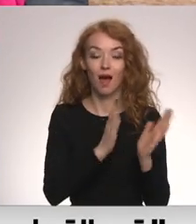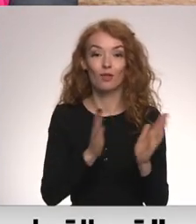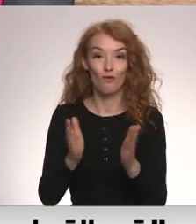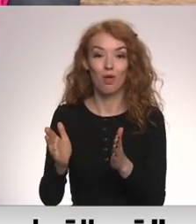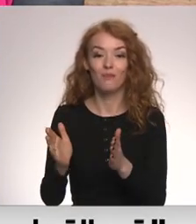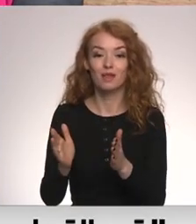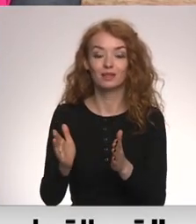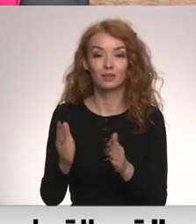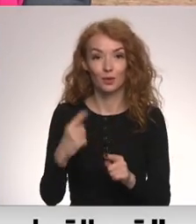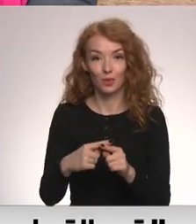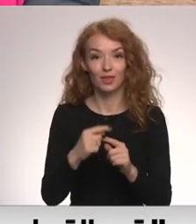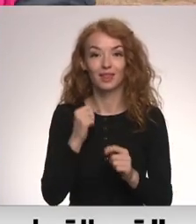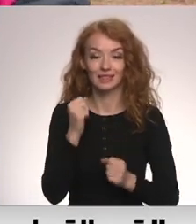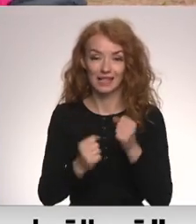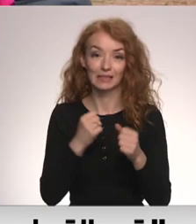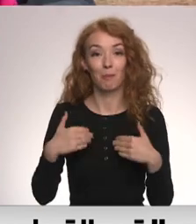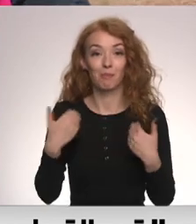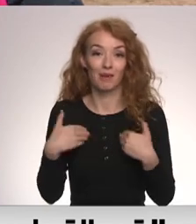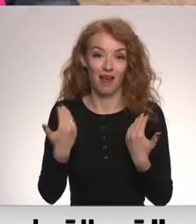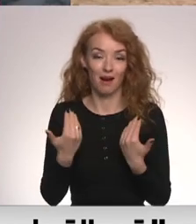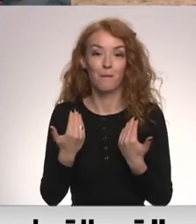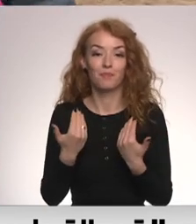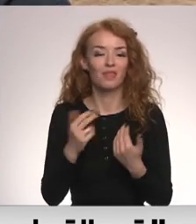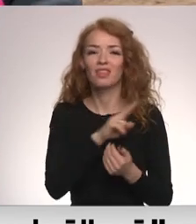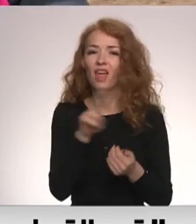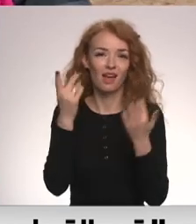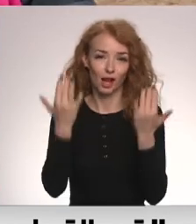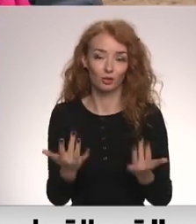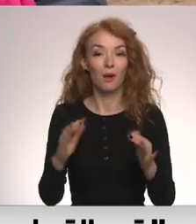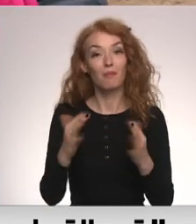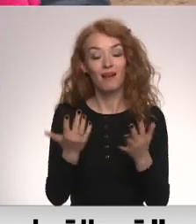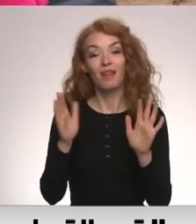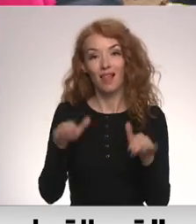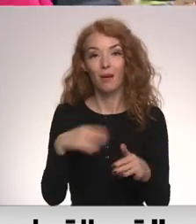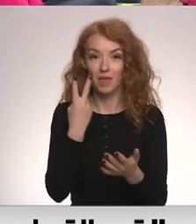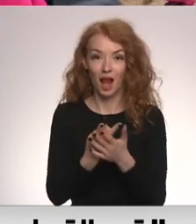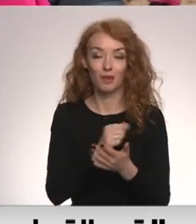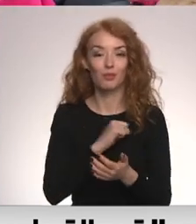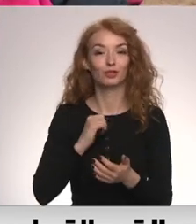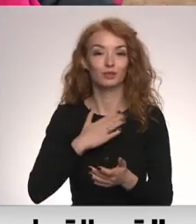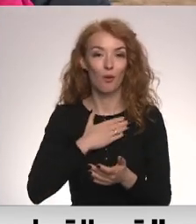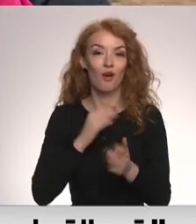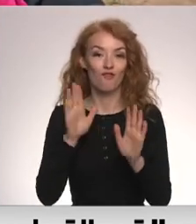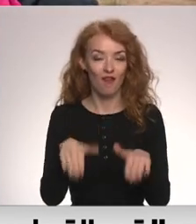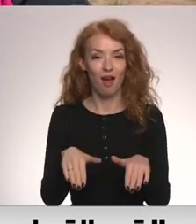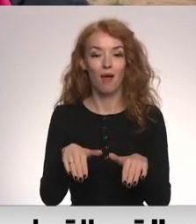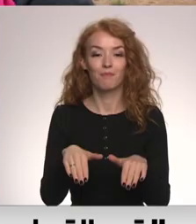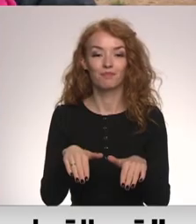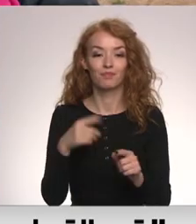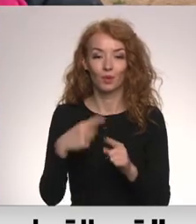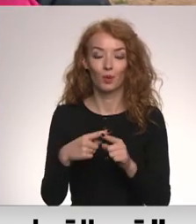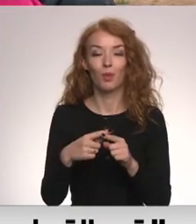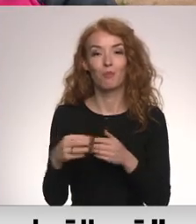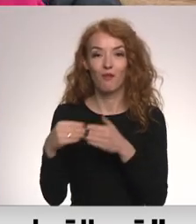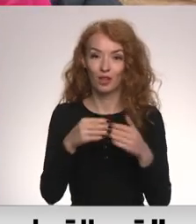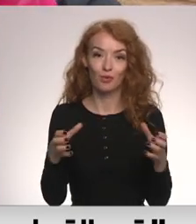gatavojamies un skriesim prieka pēc, ne uz rezultātu, bet lai pierādītu sev, ka mēs varam un